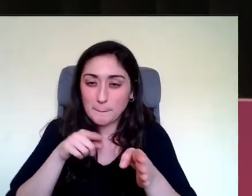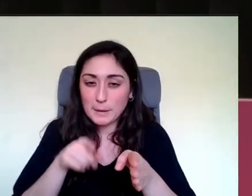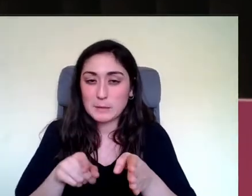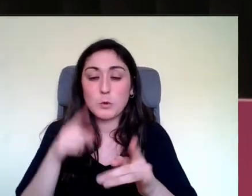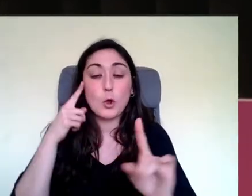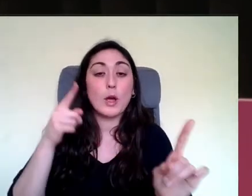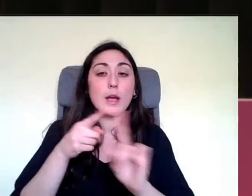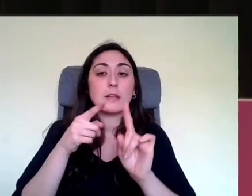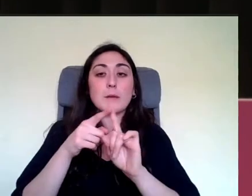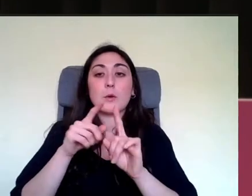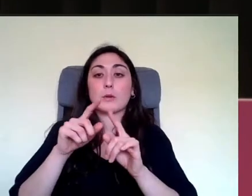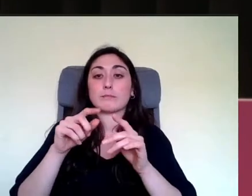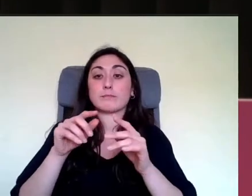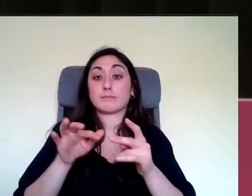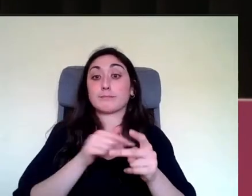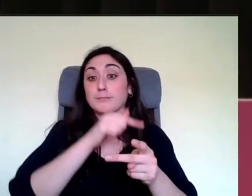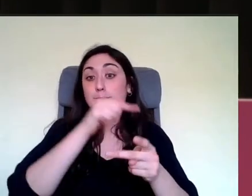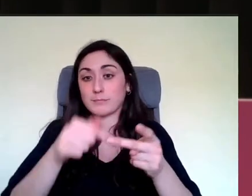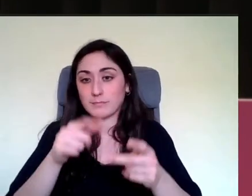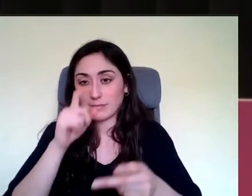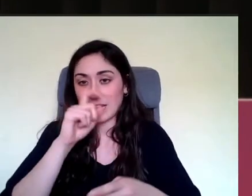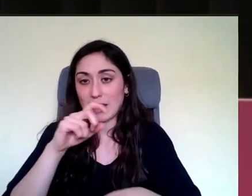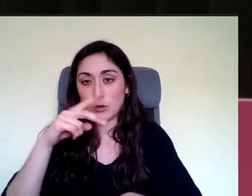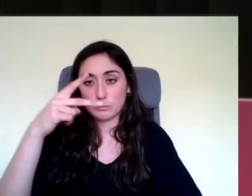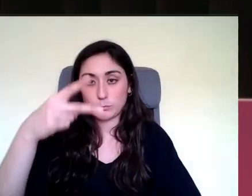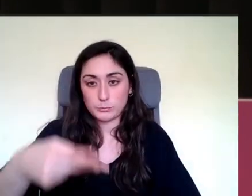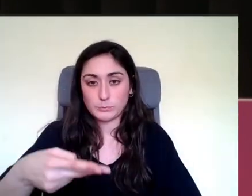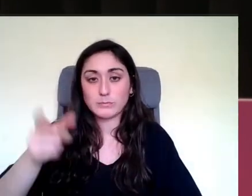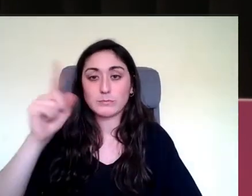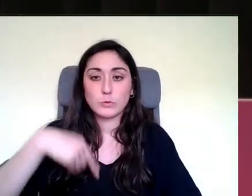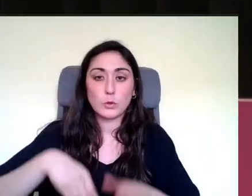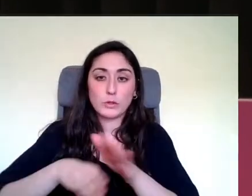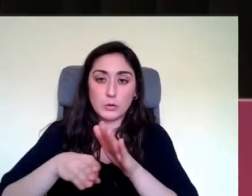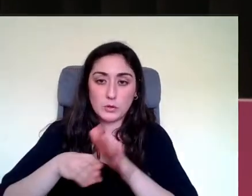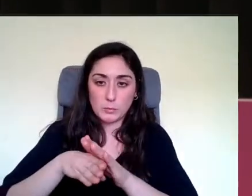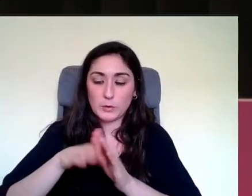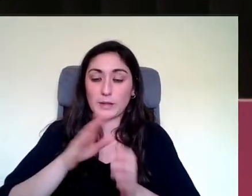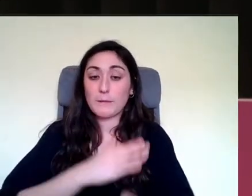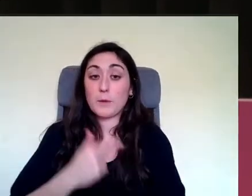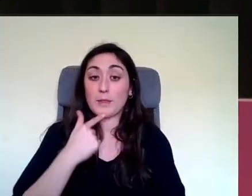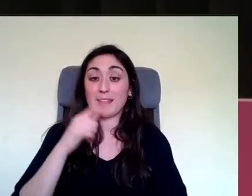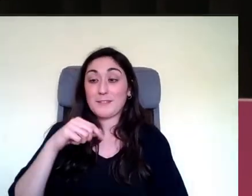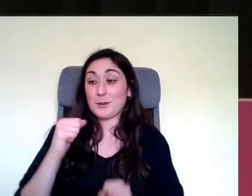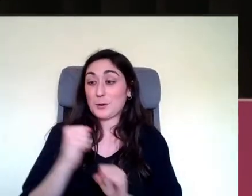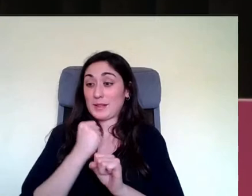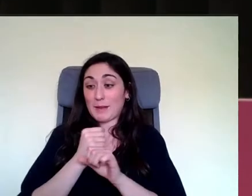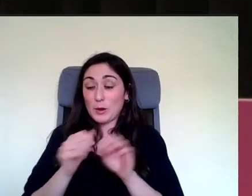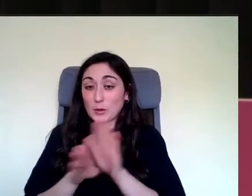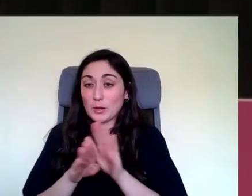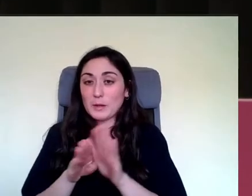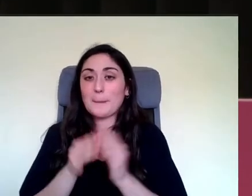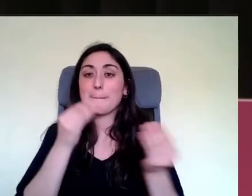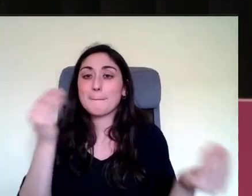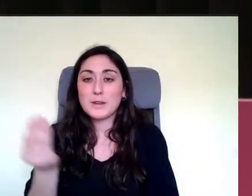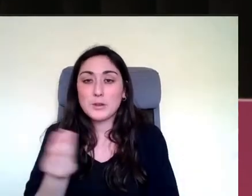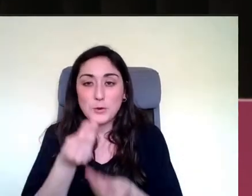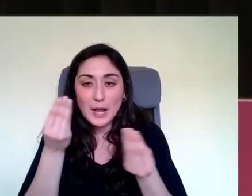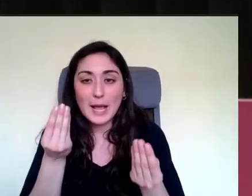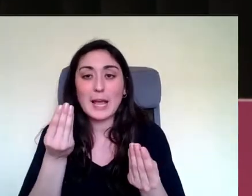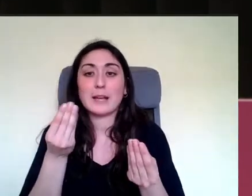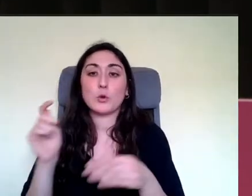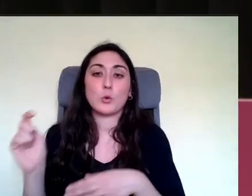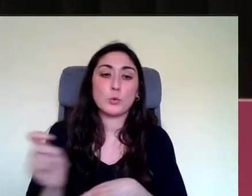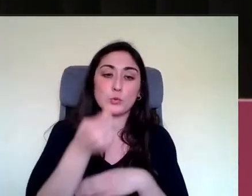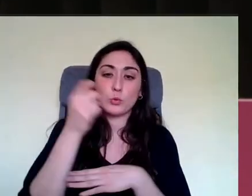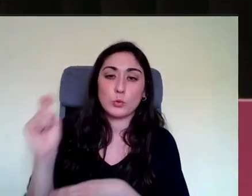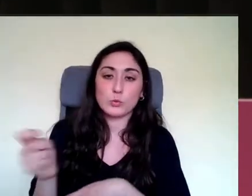següent edició i poder dir que continuem treballant, que continuem assolint i que continuem millorant en la justícia social i